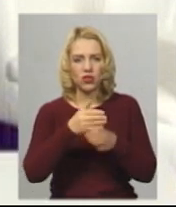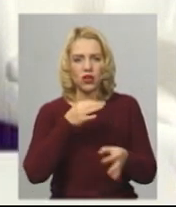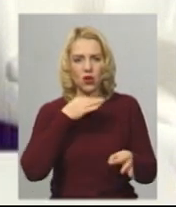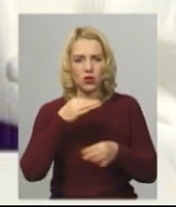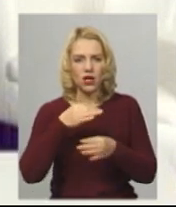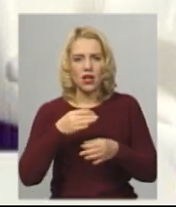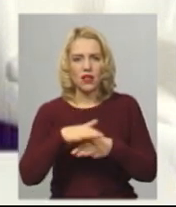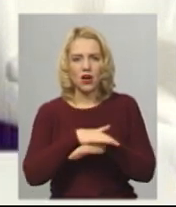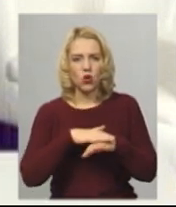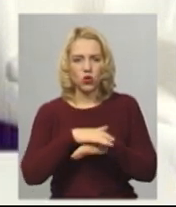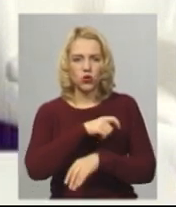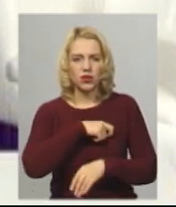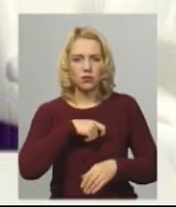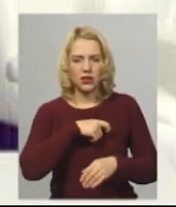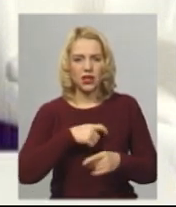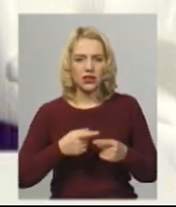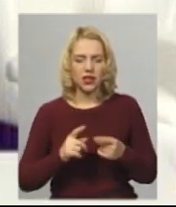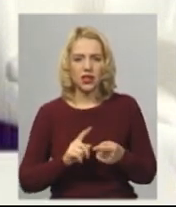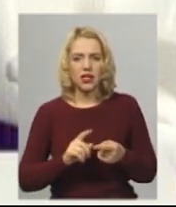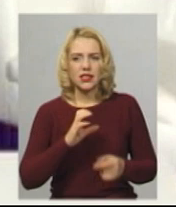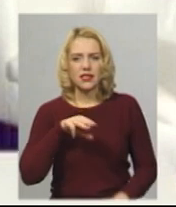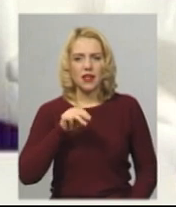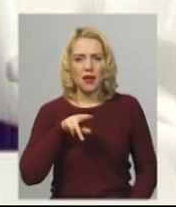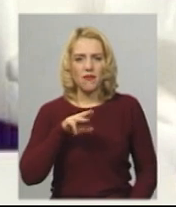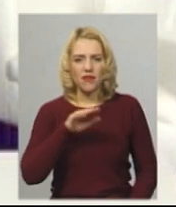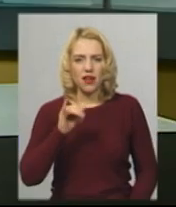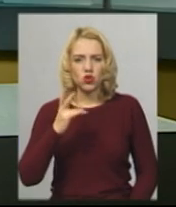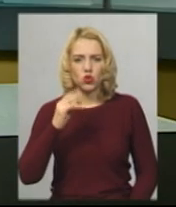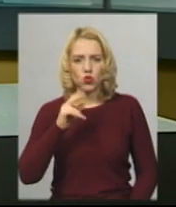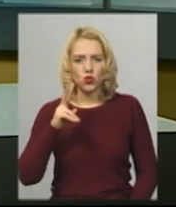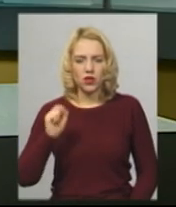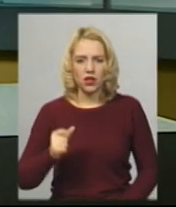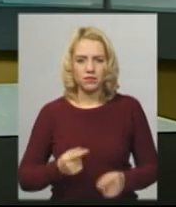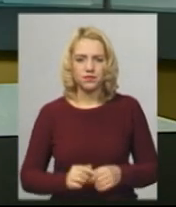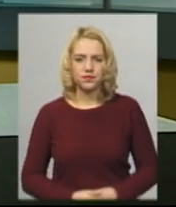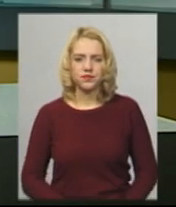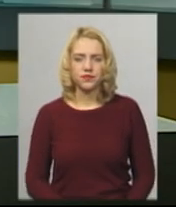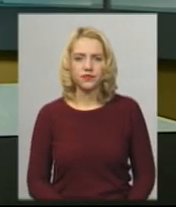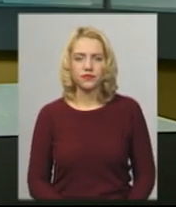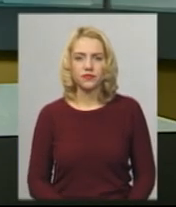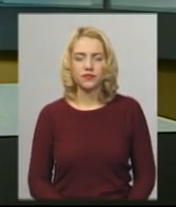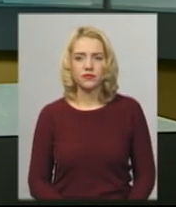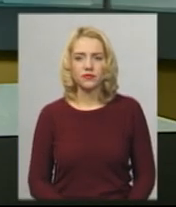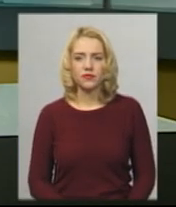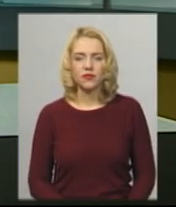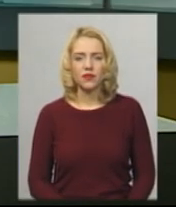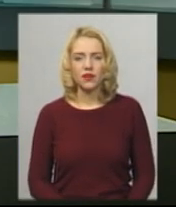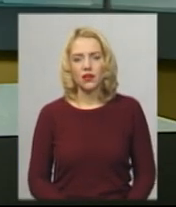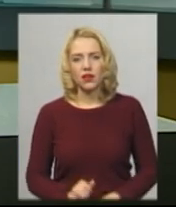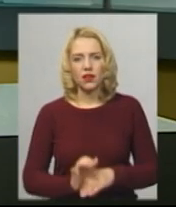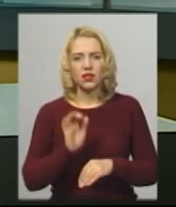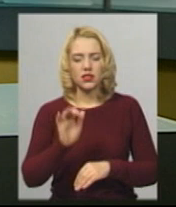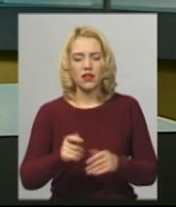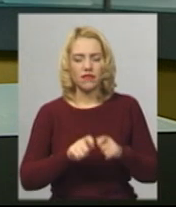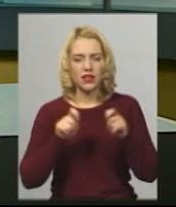«Слуги народу» Миколи Стефанчука та засновником громадської організації «Фортпост народовладдя». надіслав відкритий